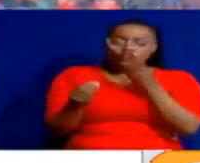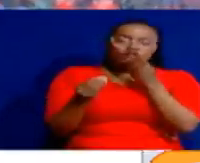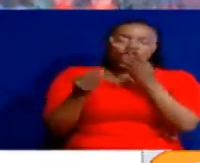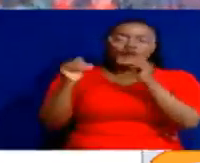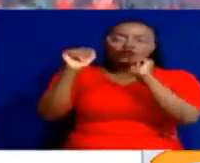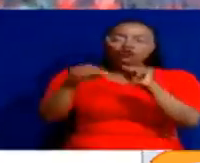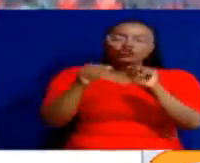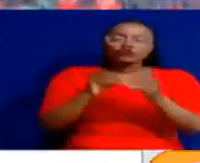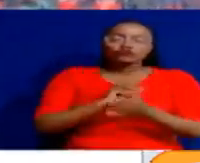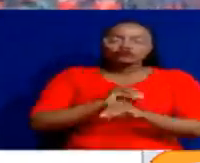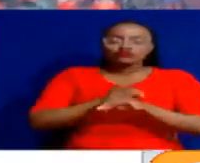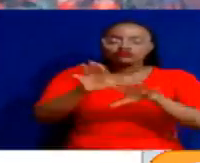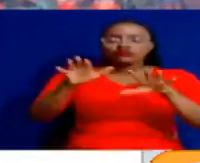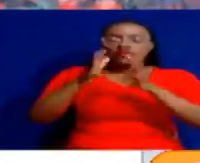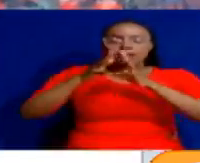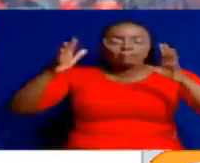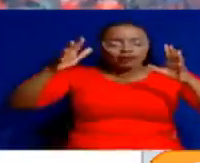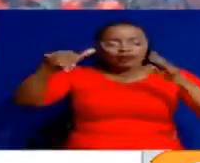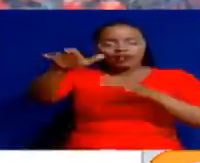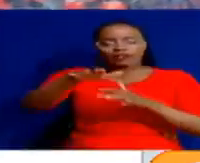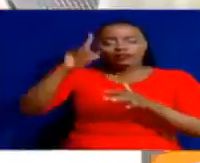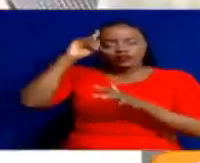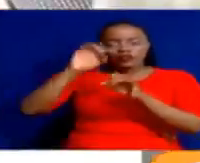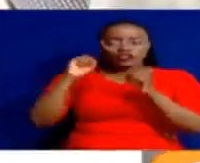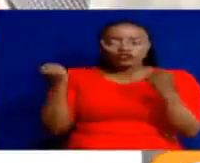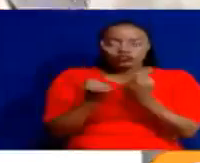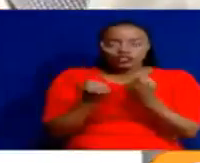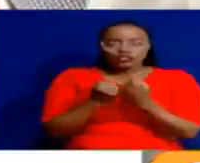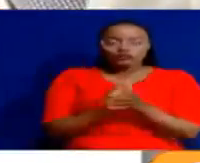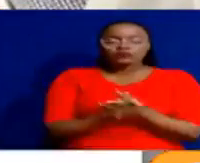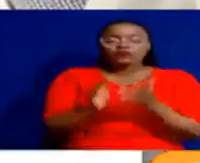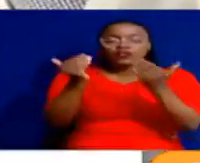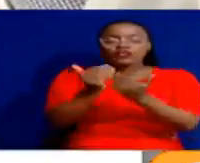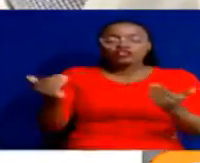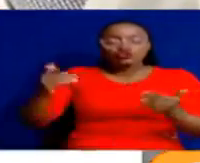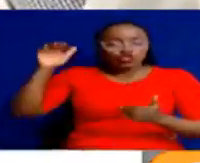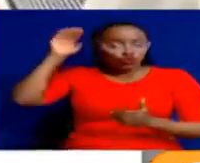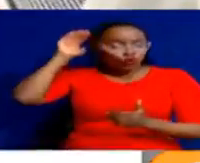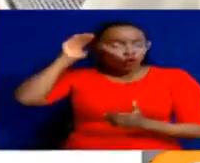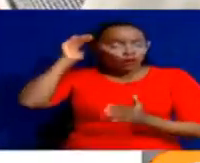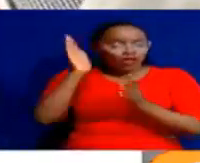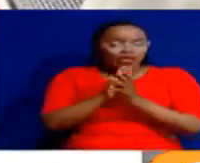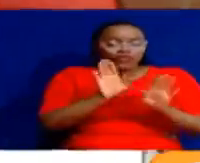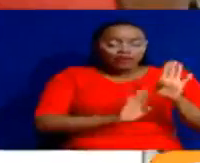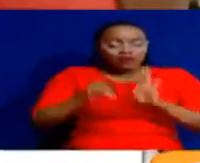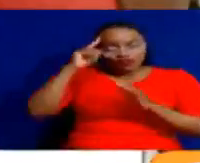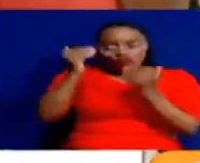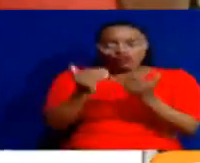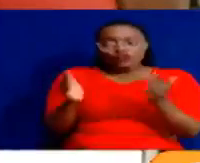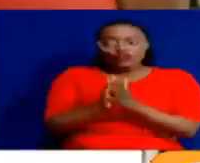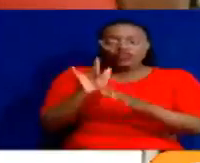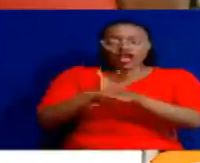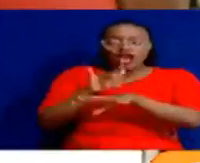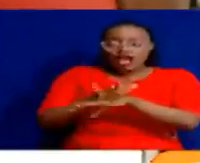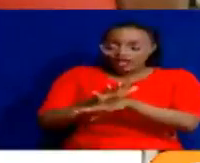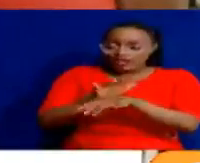information iweze kufika katika sehemu kubwa kabisa ya jamii. Kando na watoto kuwajibika, mienendo ya watoto wao, ndoa za